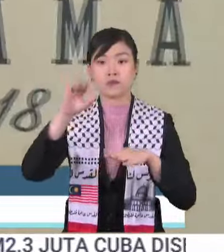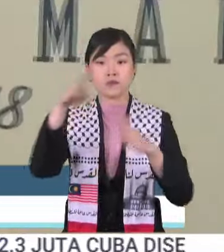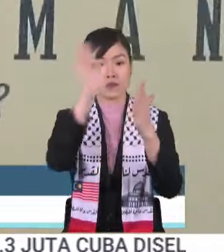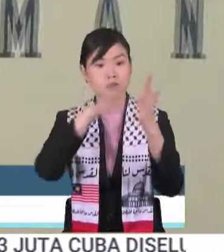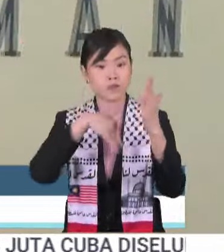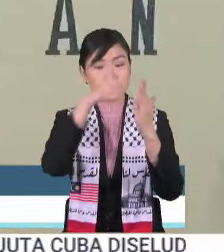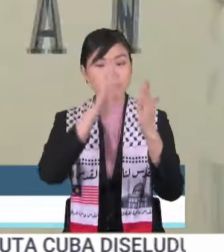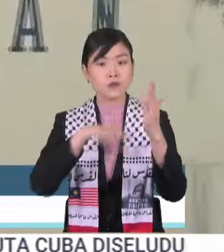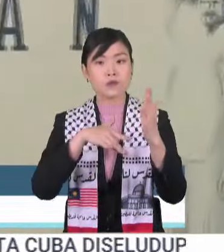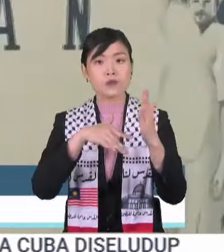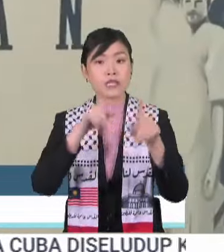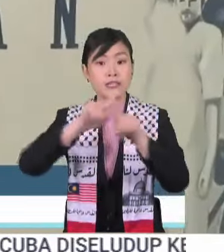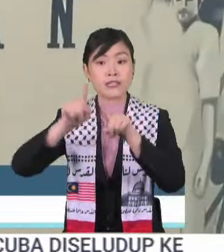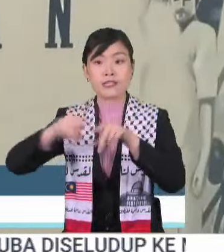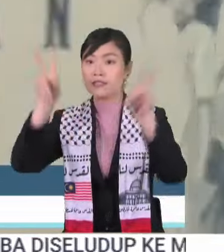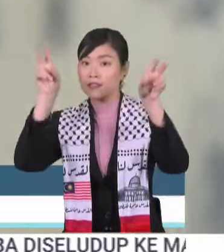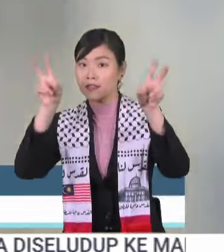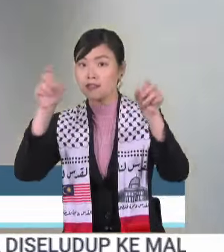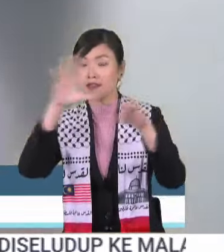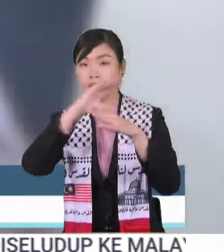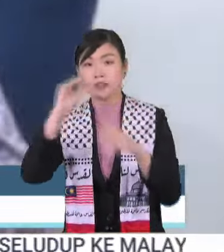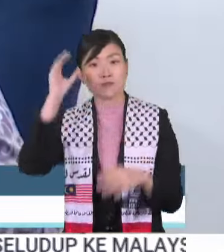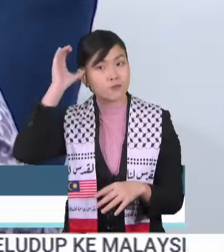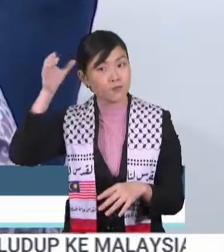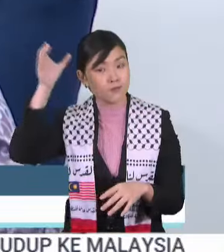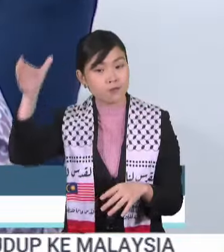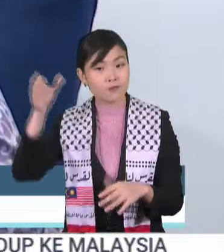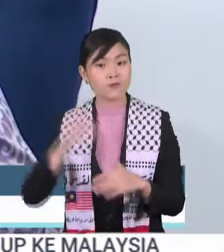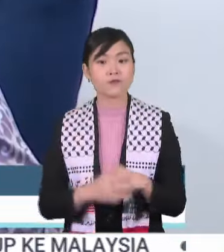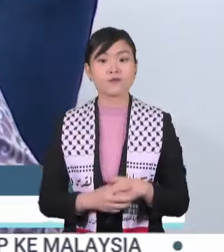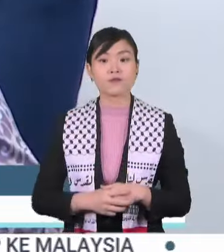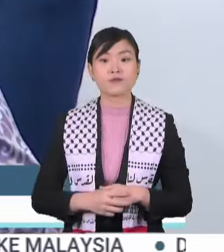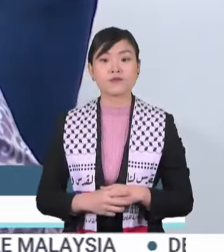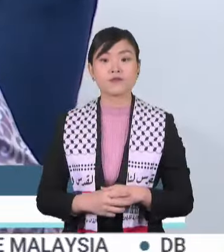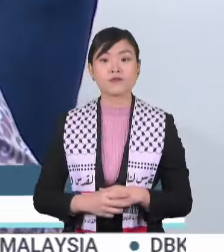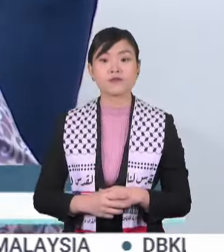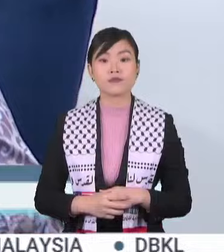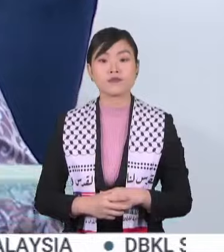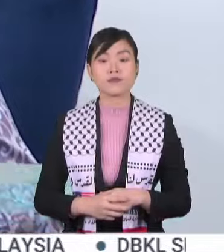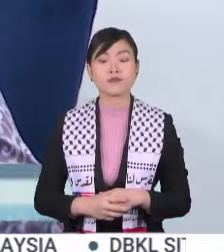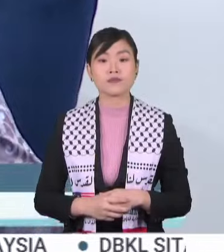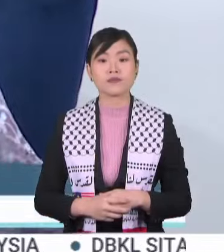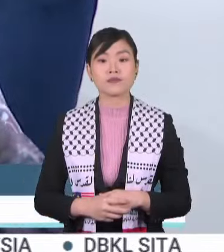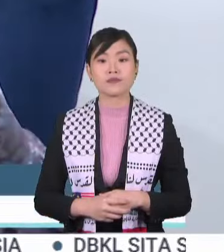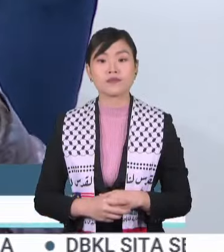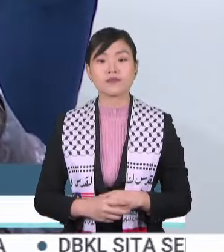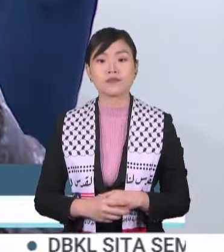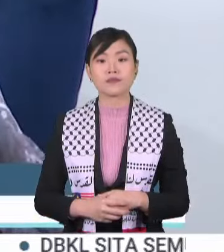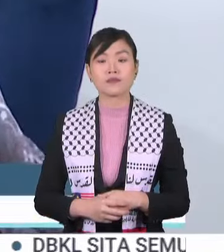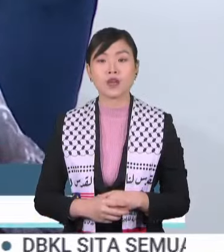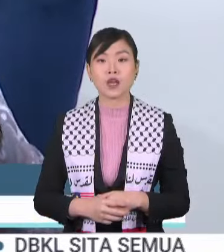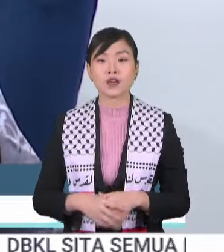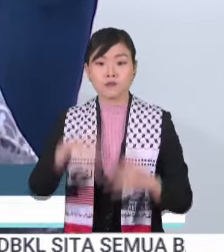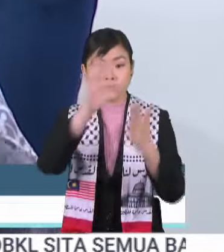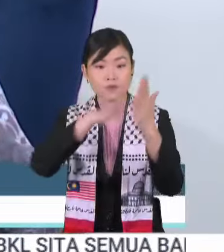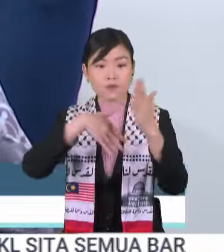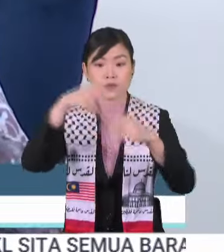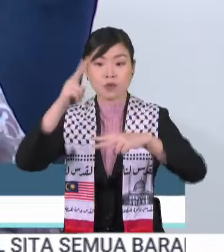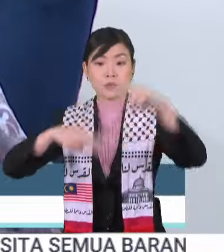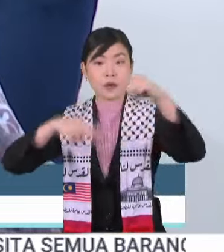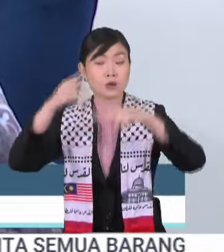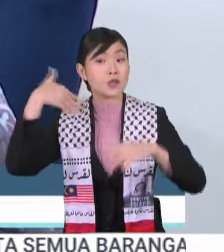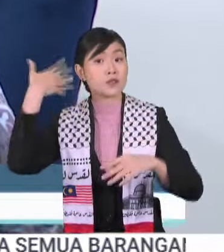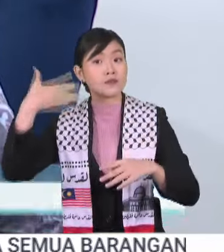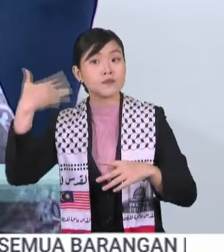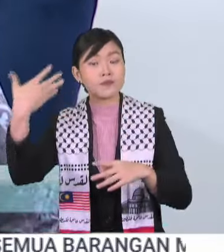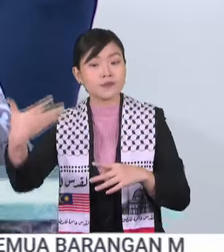pelbagai tema dan konsep itulah kita merasakan bahawa selain darada bangunan-bangunan bersejarah